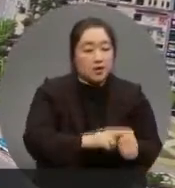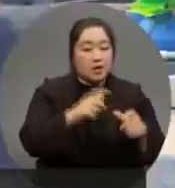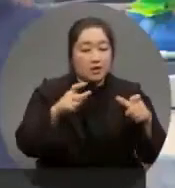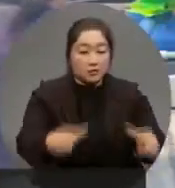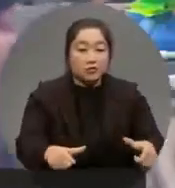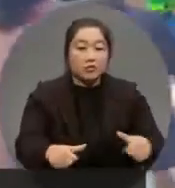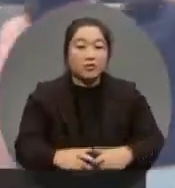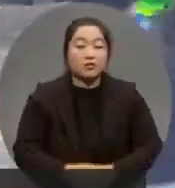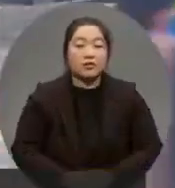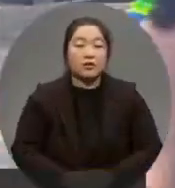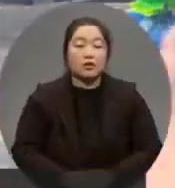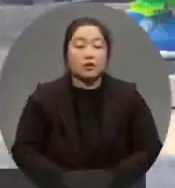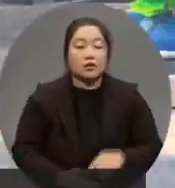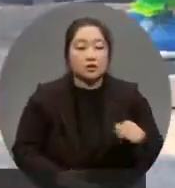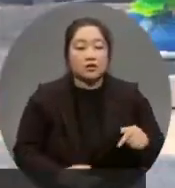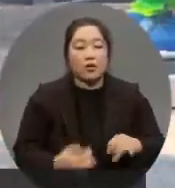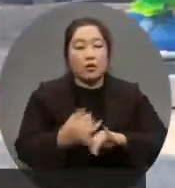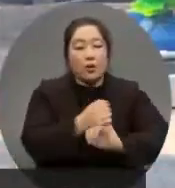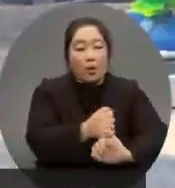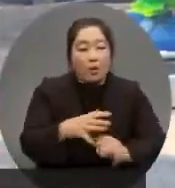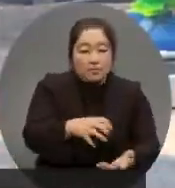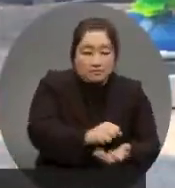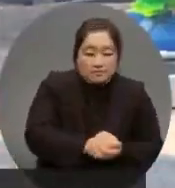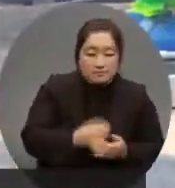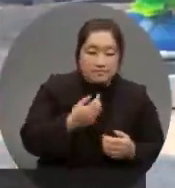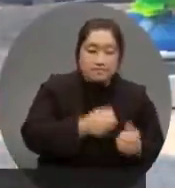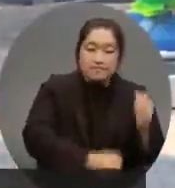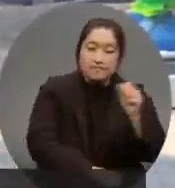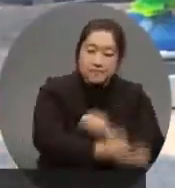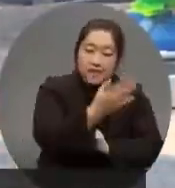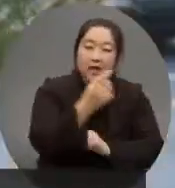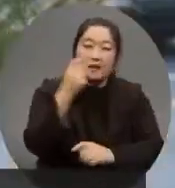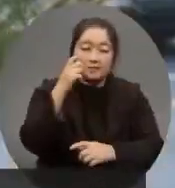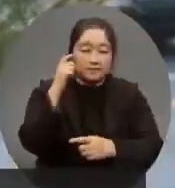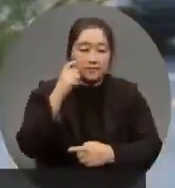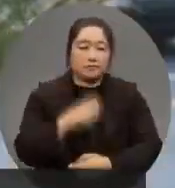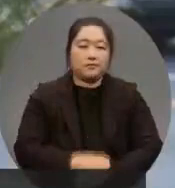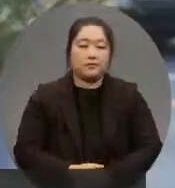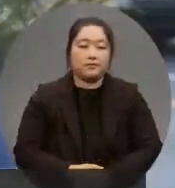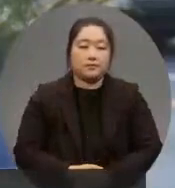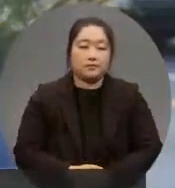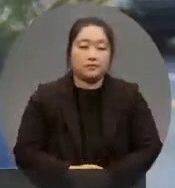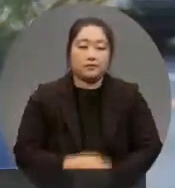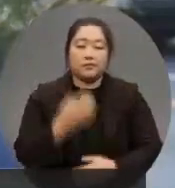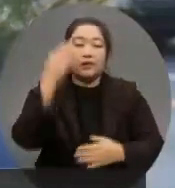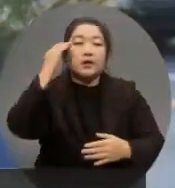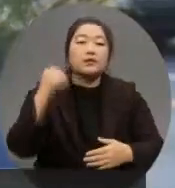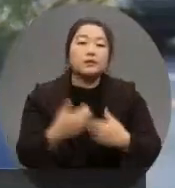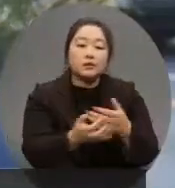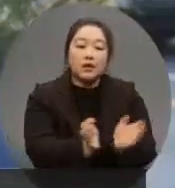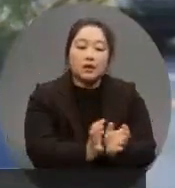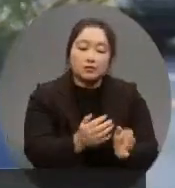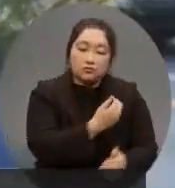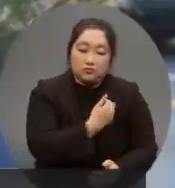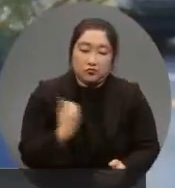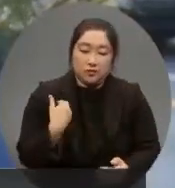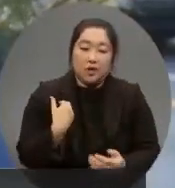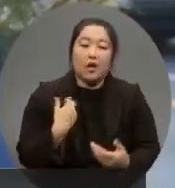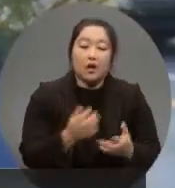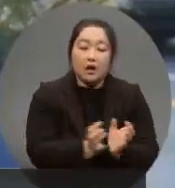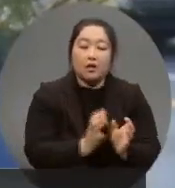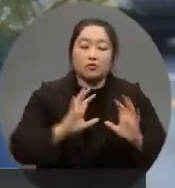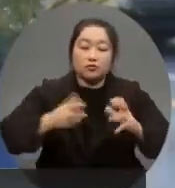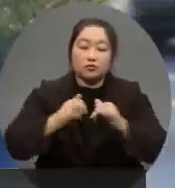구인만큼 반드시 사수하겠다는 의지를 보이고 있습니다. 더불어민주당이 충분한 대한정당